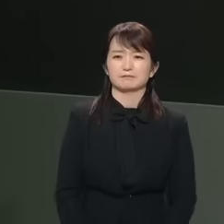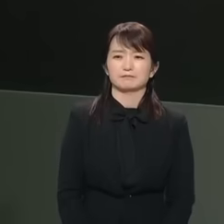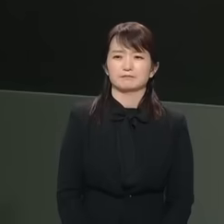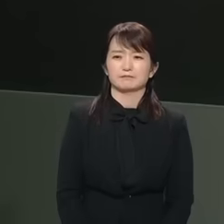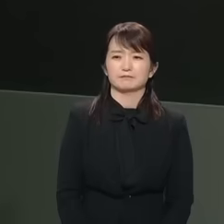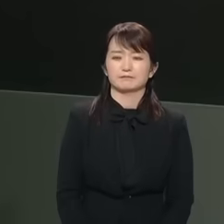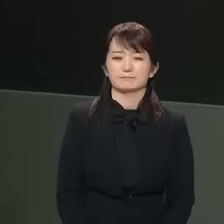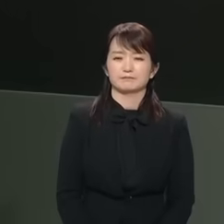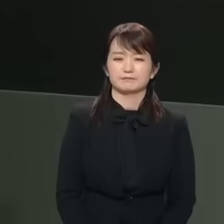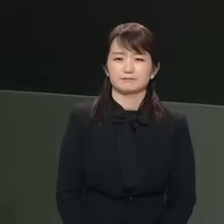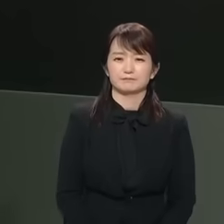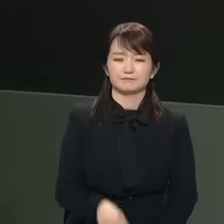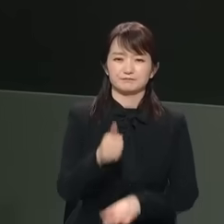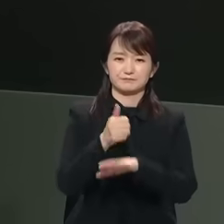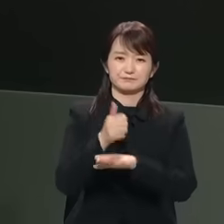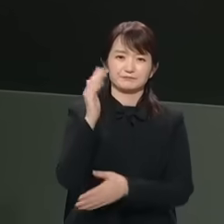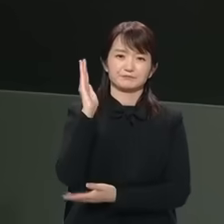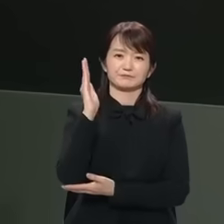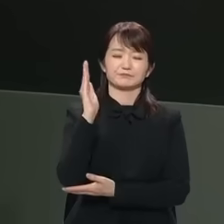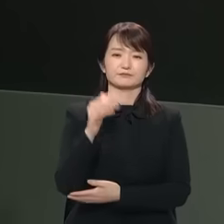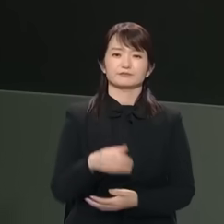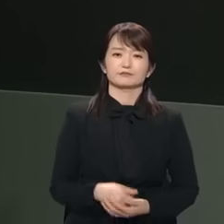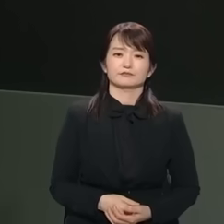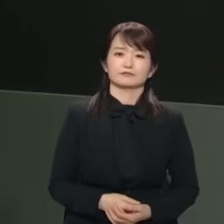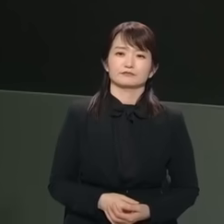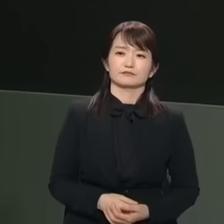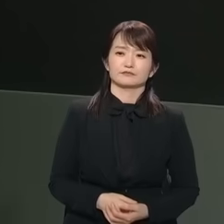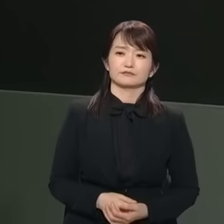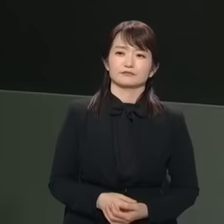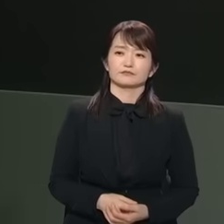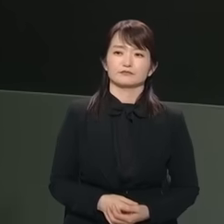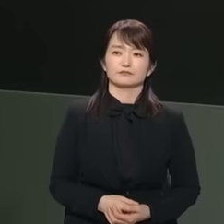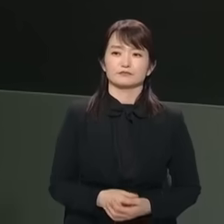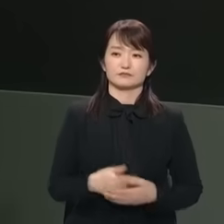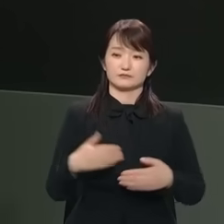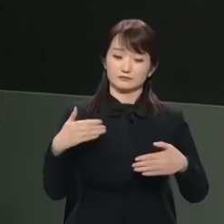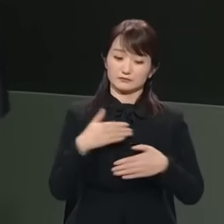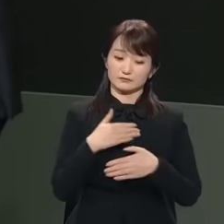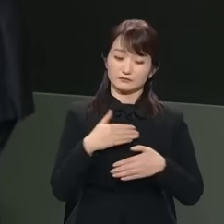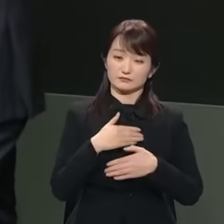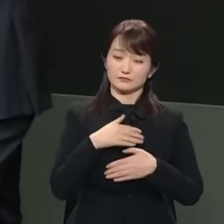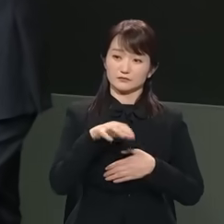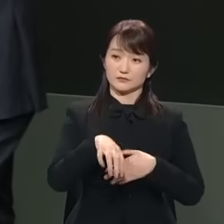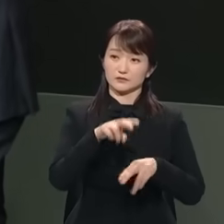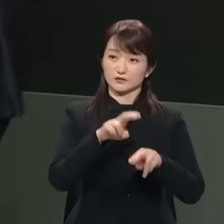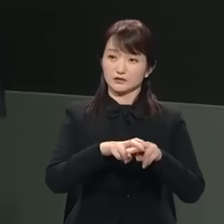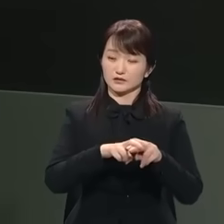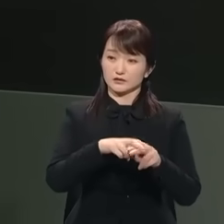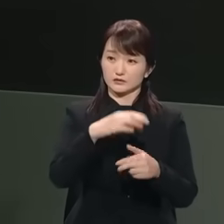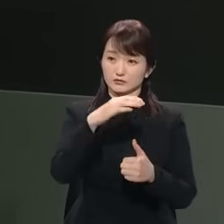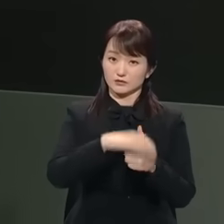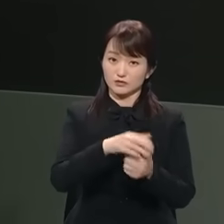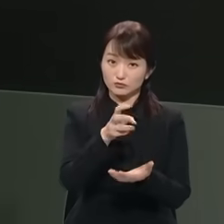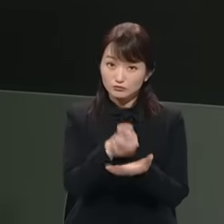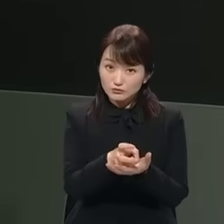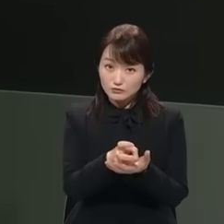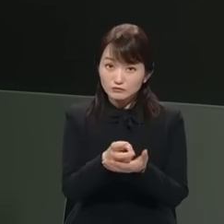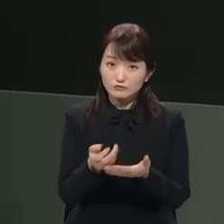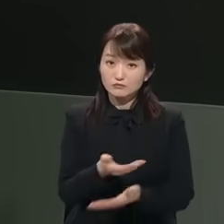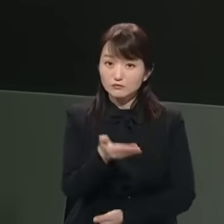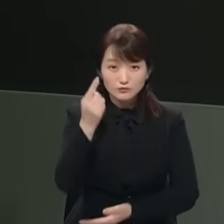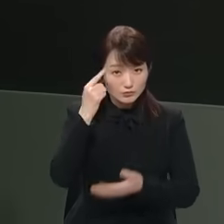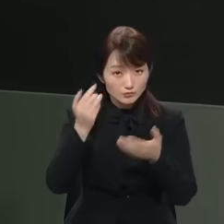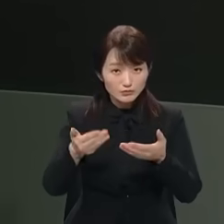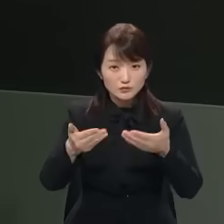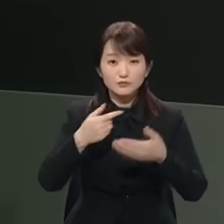알겠습니다 자 마지막 사연으로 가보죠 목욕탕 자리 맞기 규칙입니다 집단 지상의 판단을